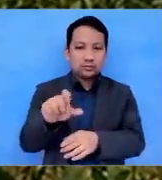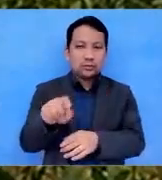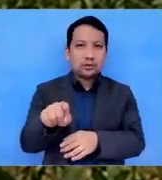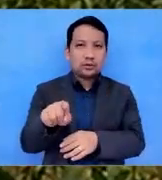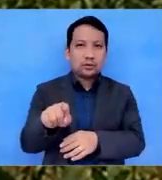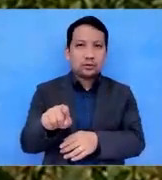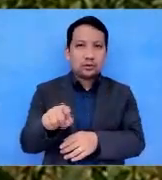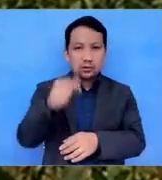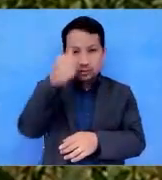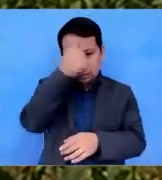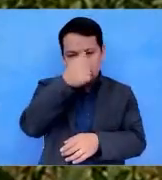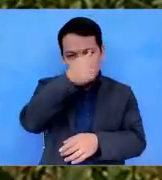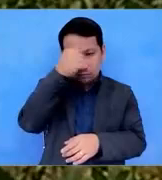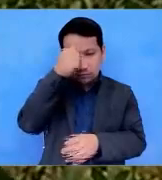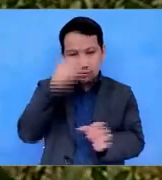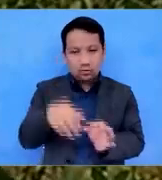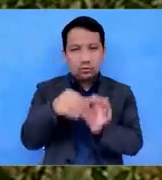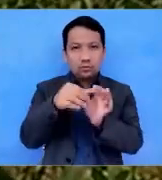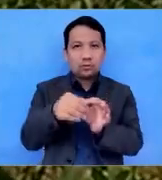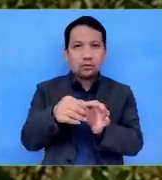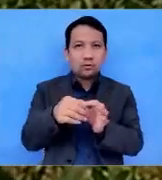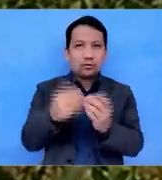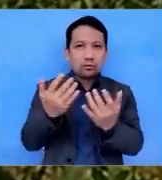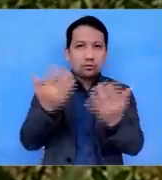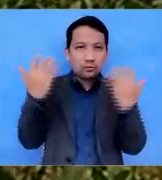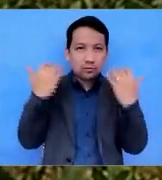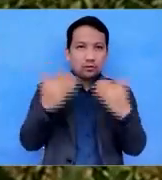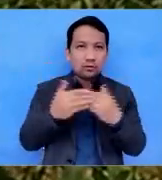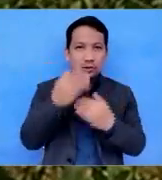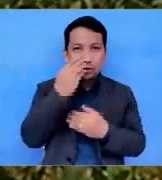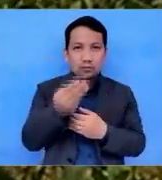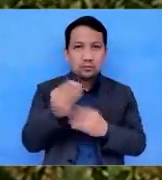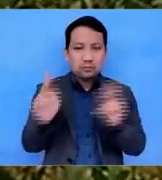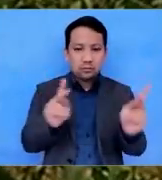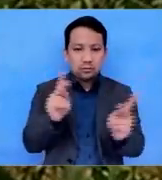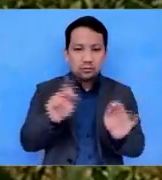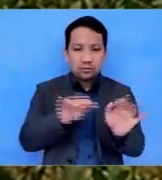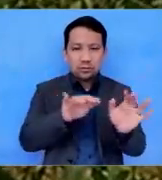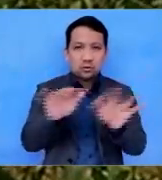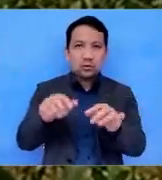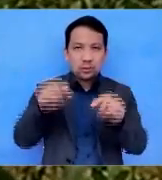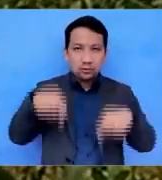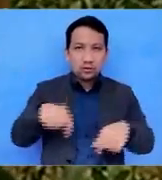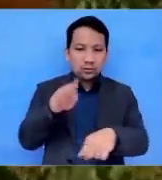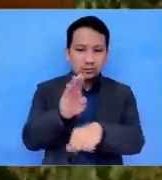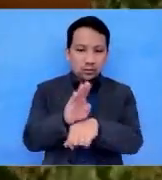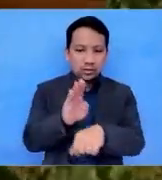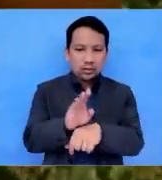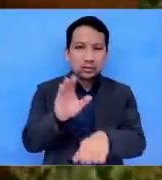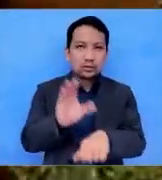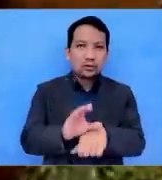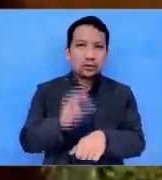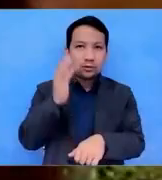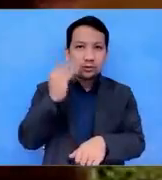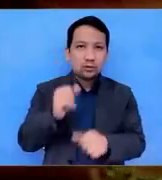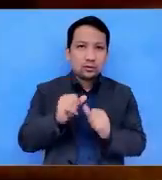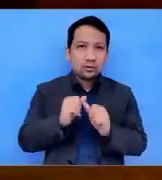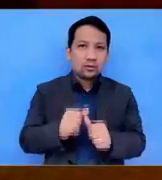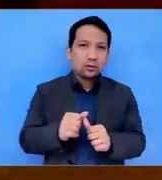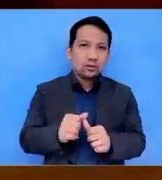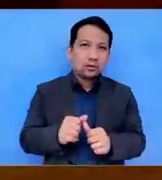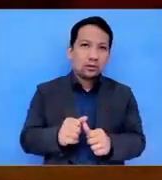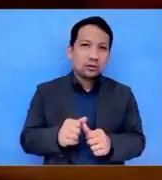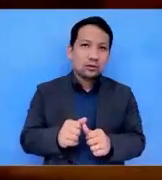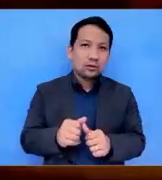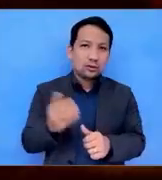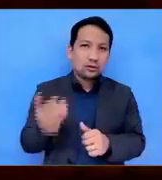Ash Wednesday Mass. Kung mapapansin nyo rin, mas kaunti na yung mga tao dito sa Baclaran Church kumpara nga kaninang